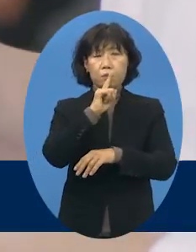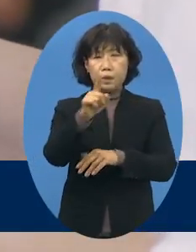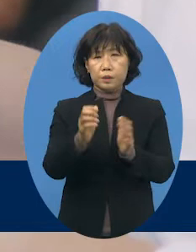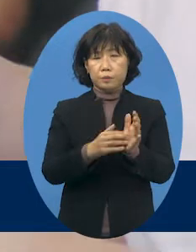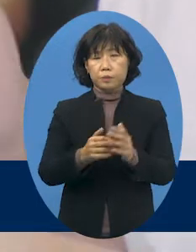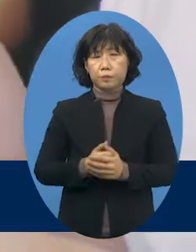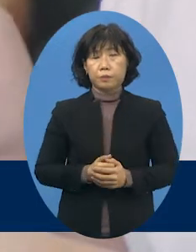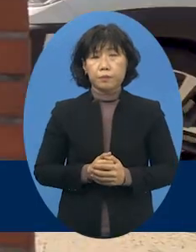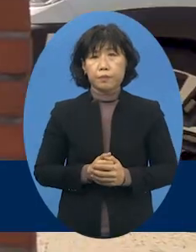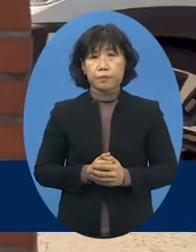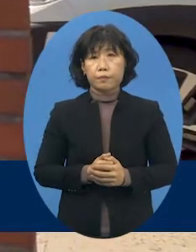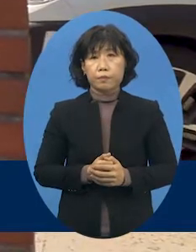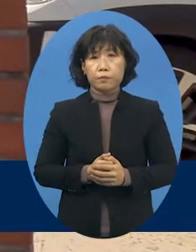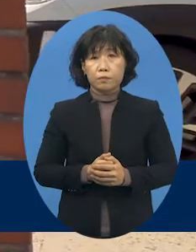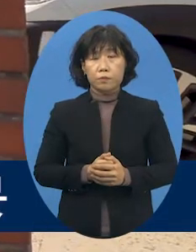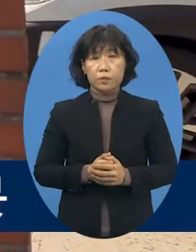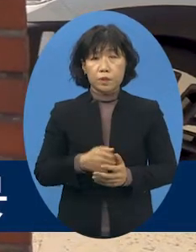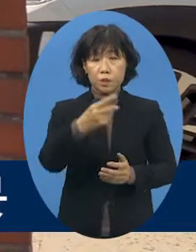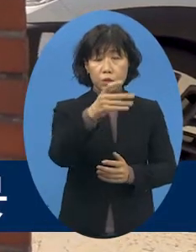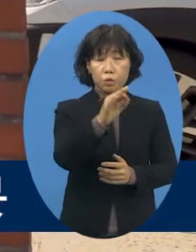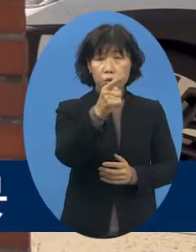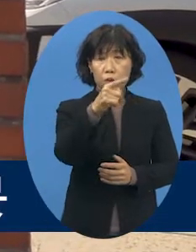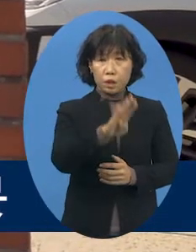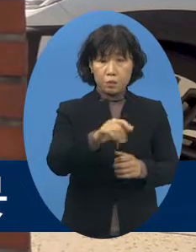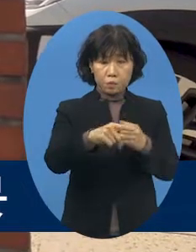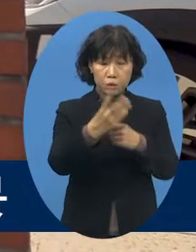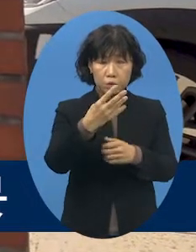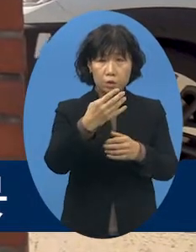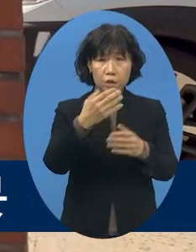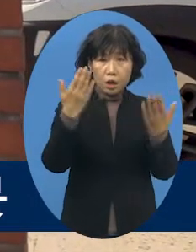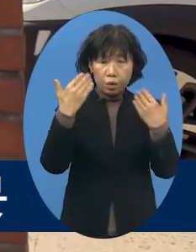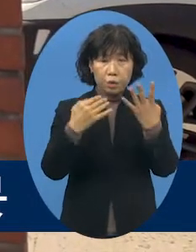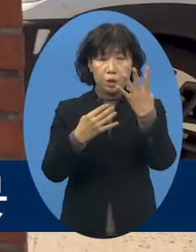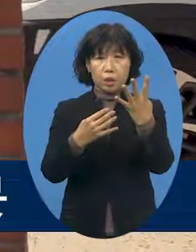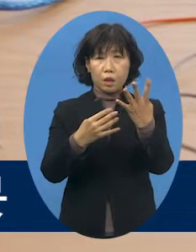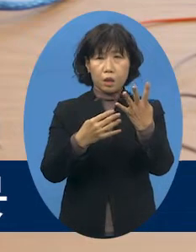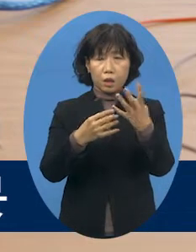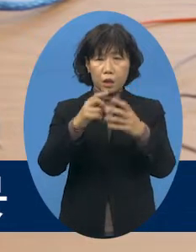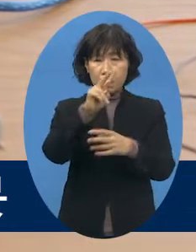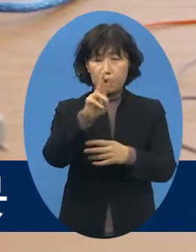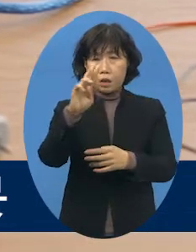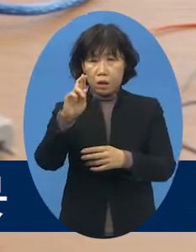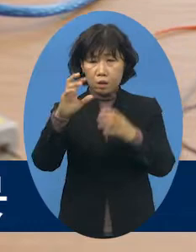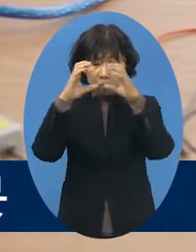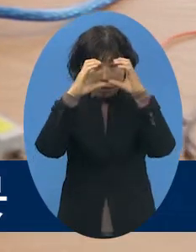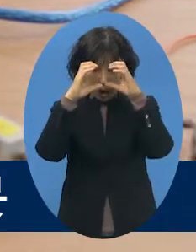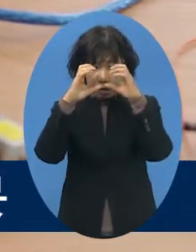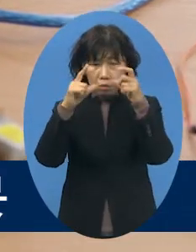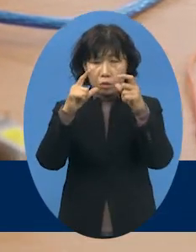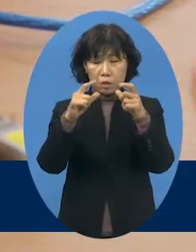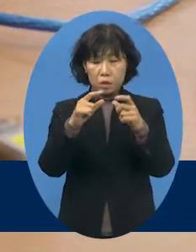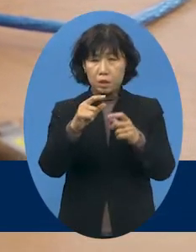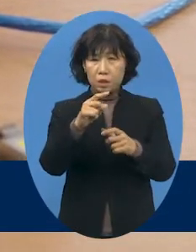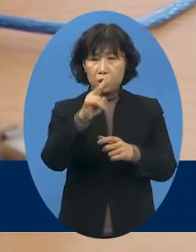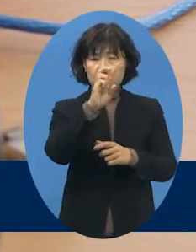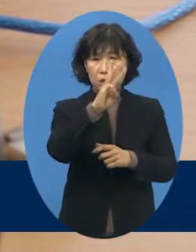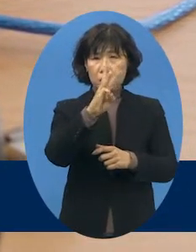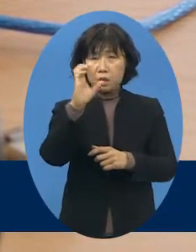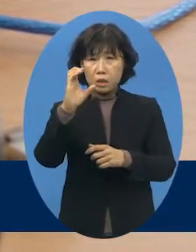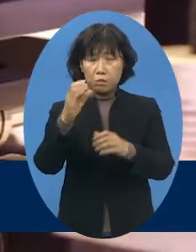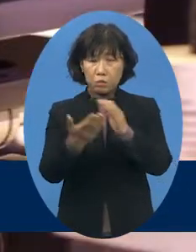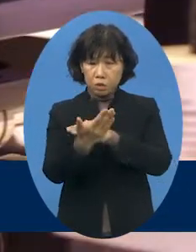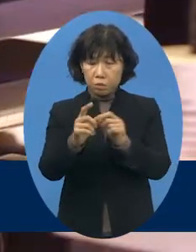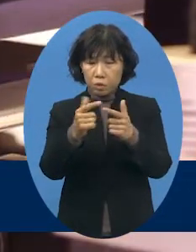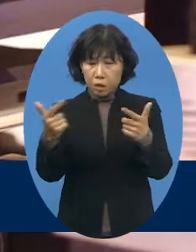나설 계획이라고 밝혔습니다 동백 초등학교 등 4개 학교에는 가상현실 자율주행 로봇 3d 프린터 등